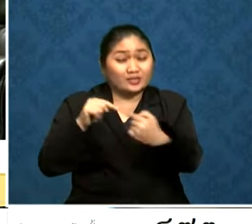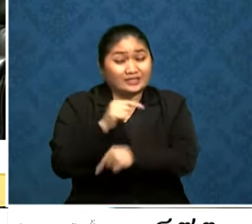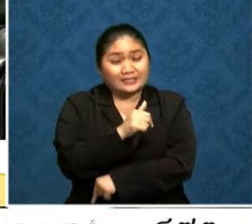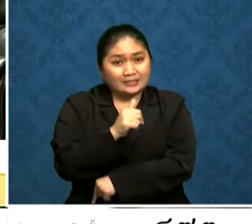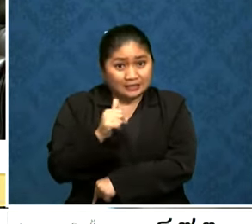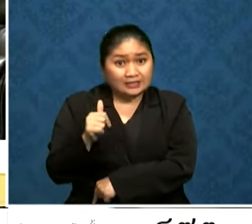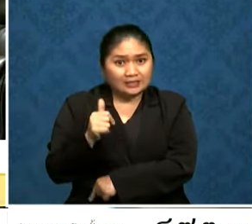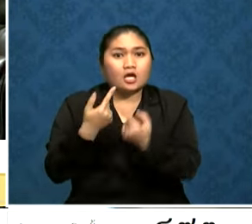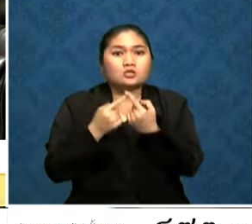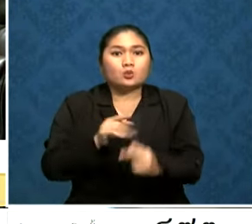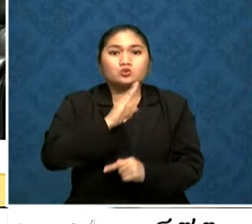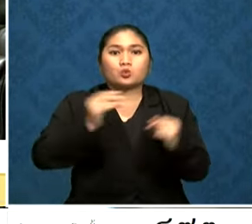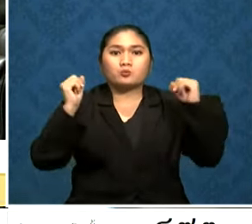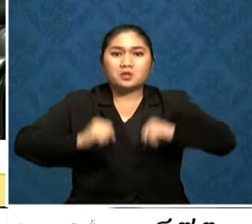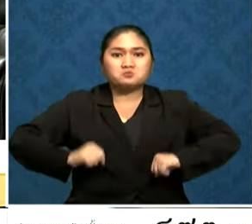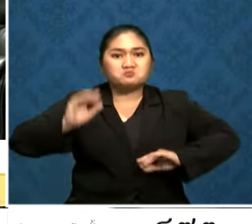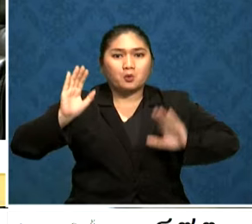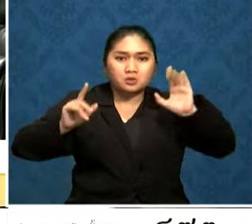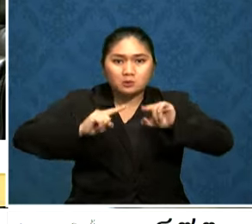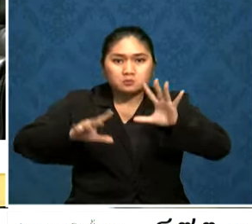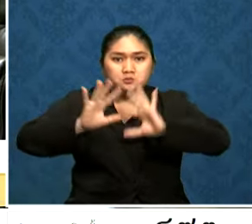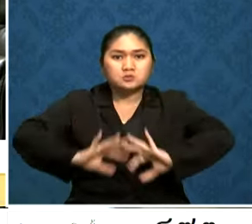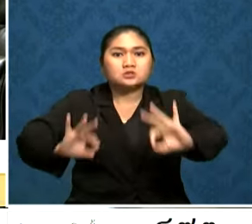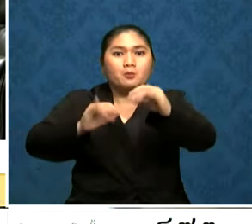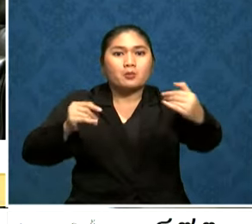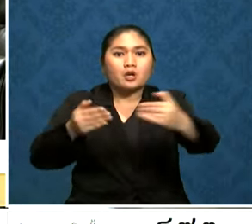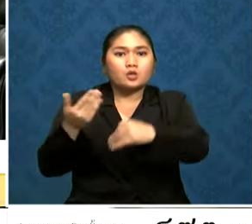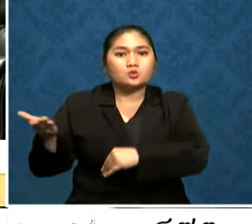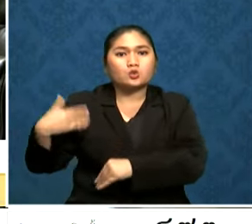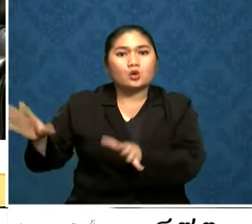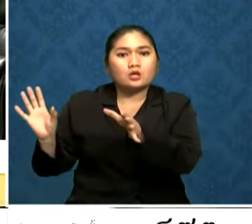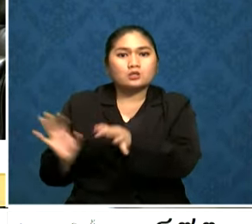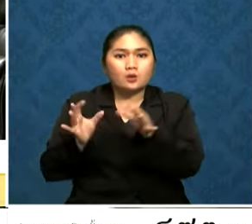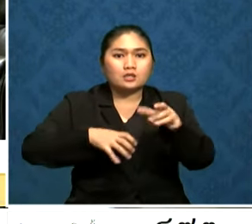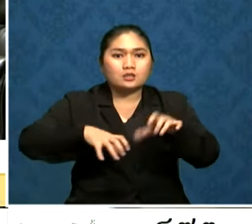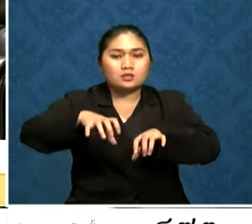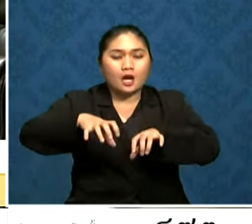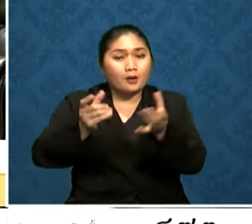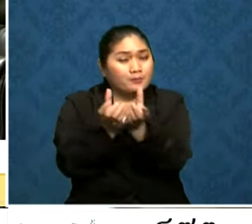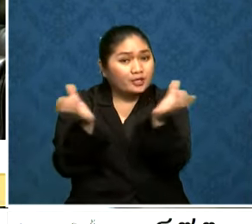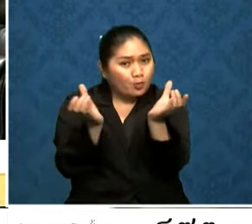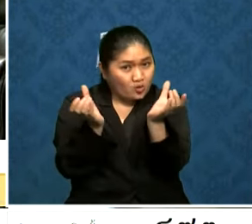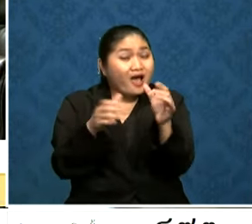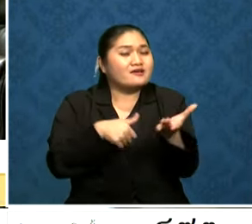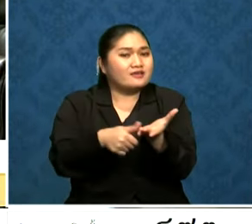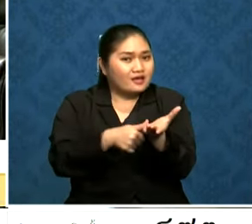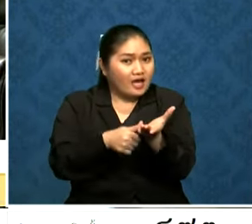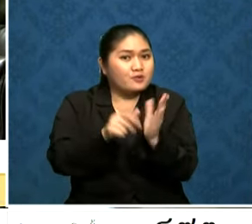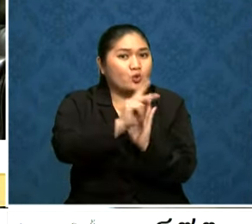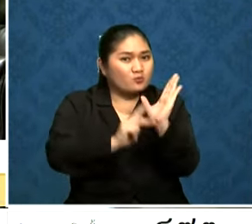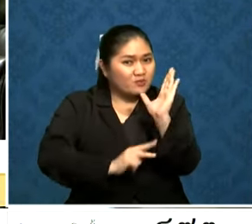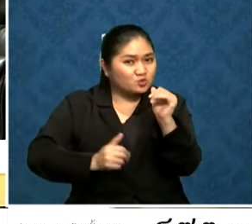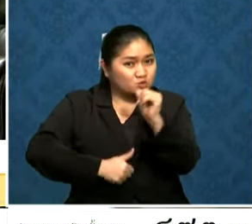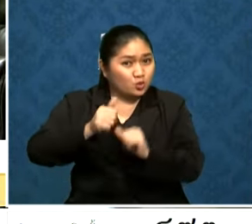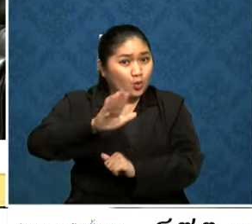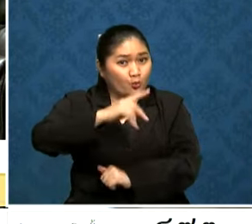บในเมอปชามติเป็เรื่องที่มีคามสำคัญโดเฉอประชามติเกี่วกับการแ้ไขรรัมณ ciao นเป็กฎมายสูสุของประเทศผมเข้ใจ